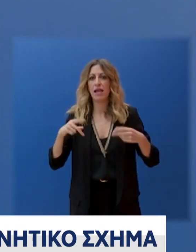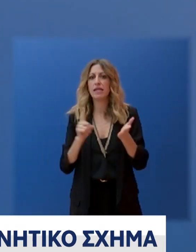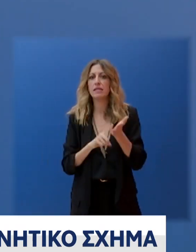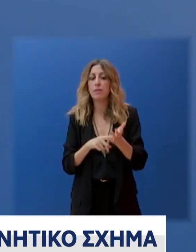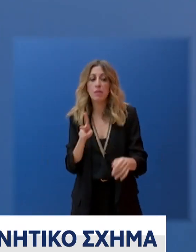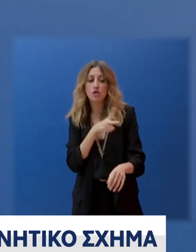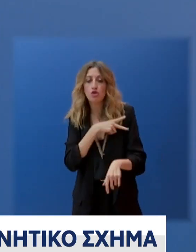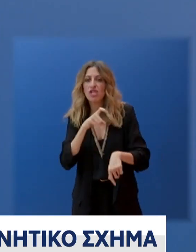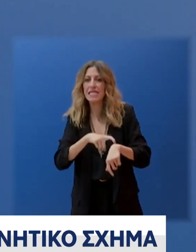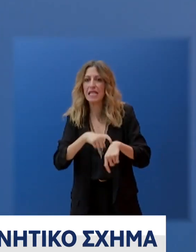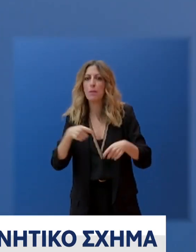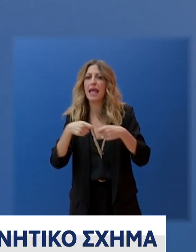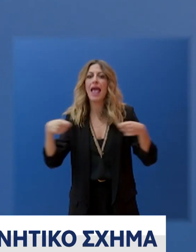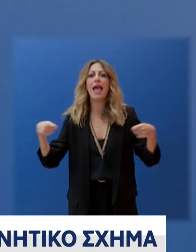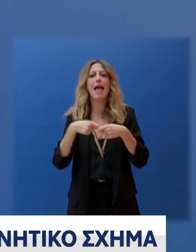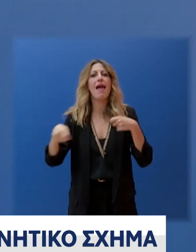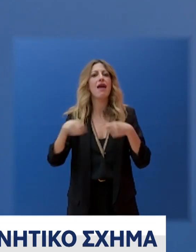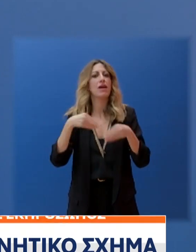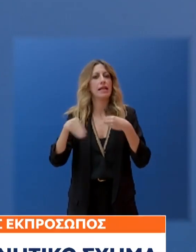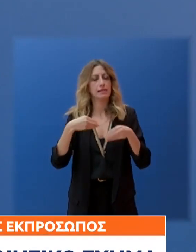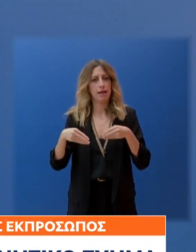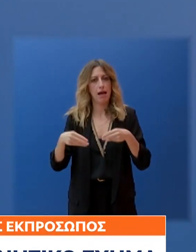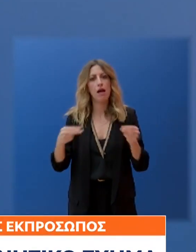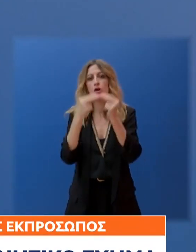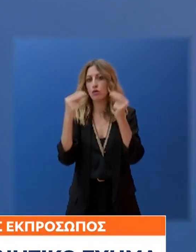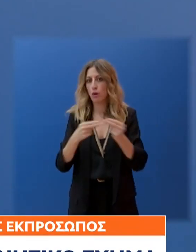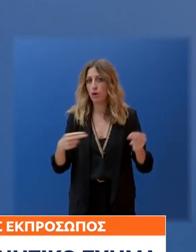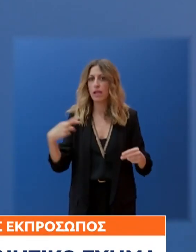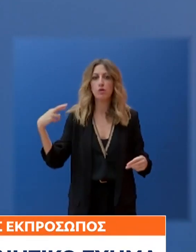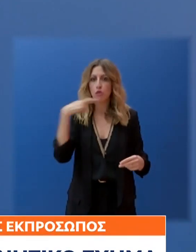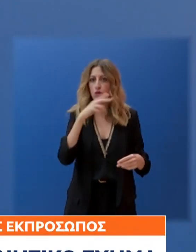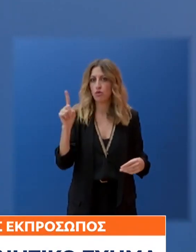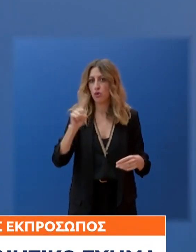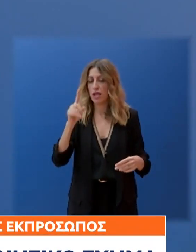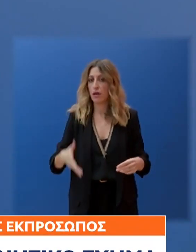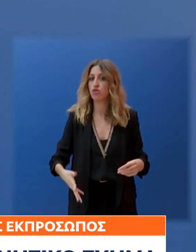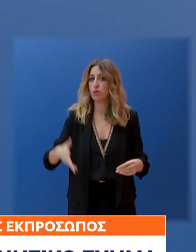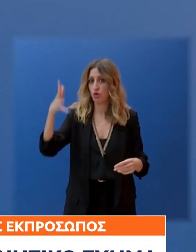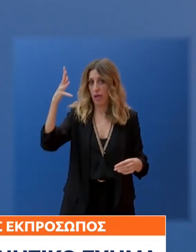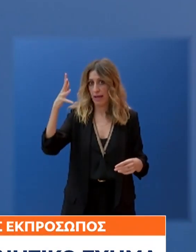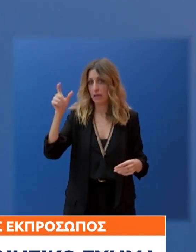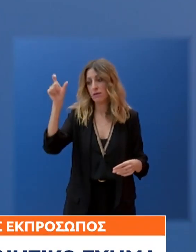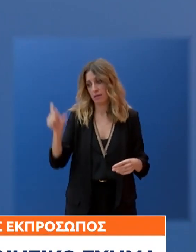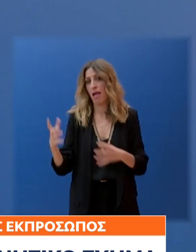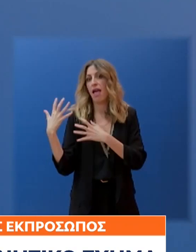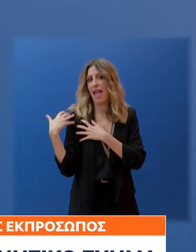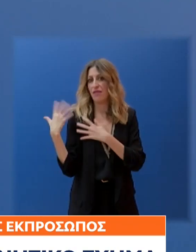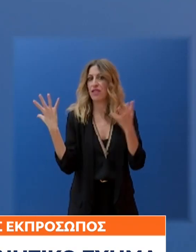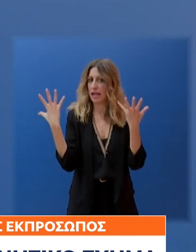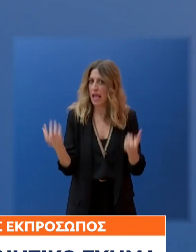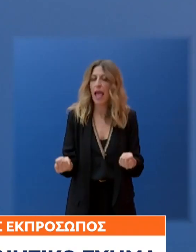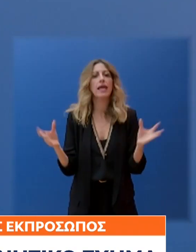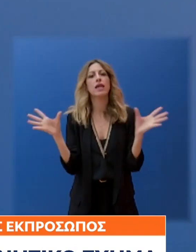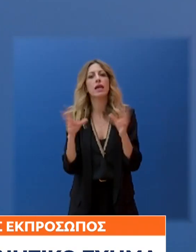Στο πλαίσιο αυτό, ο Πρωθυπουργός Κυριάκος Μητσοτάκης, ο οποίος έχει την ευθύνη του σχηματισμού και του ανασχηματισμού της κυβέρνησης κατά το